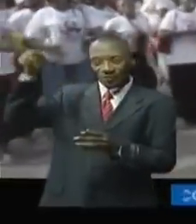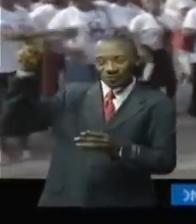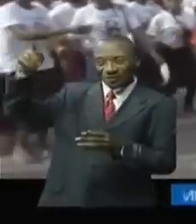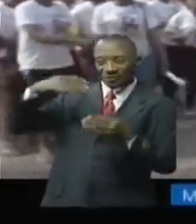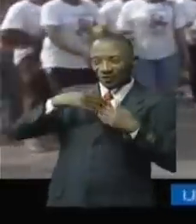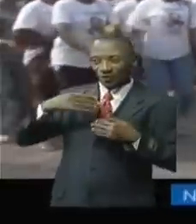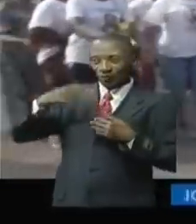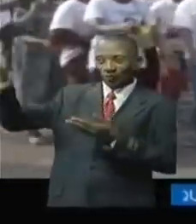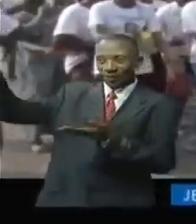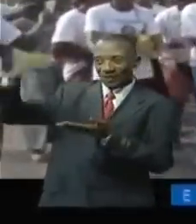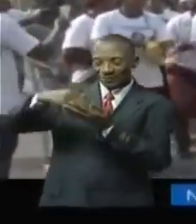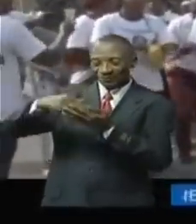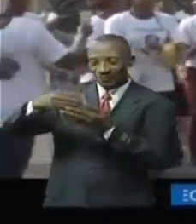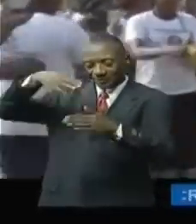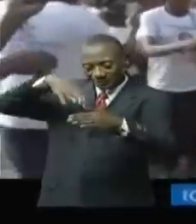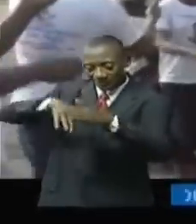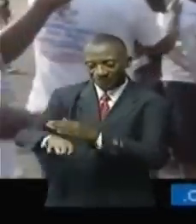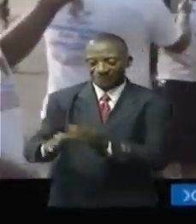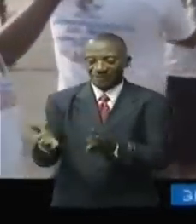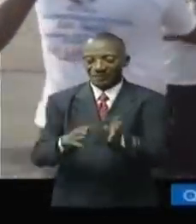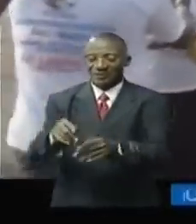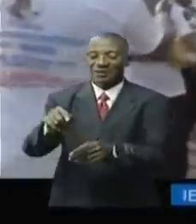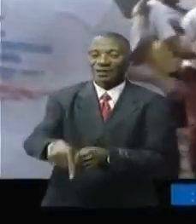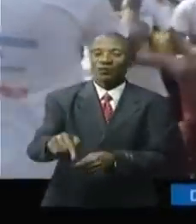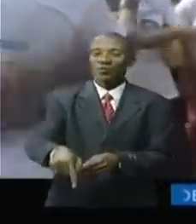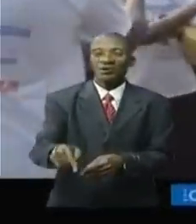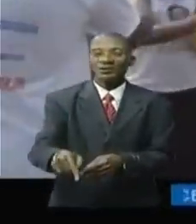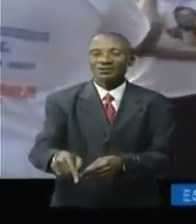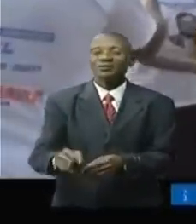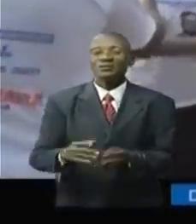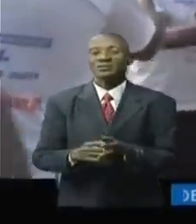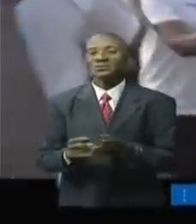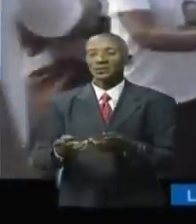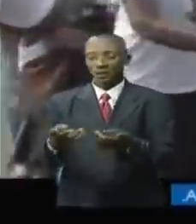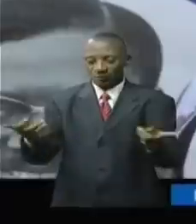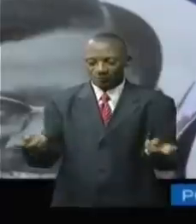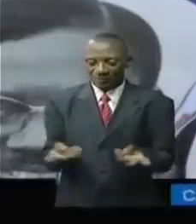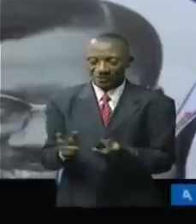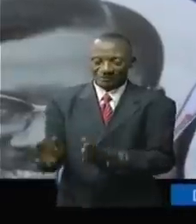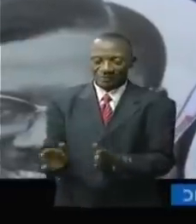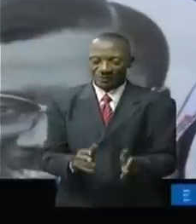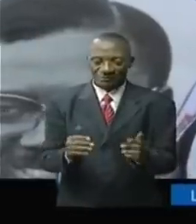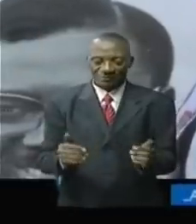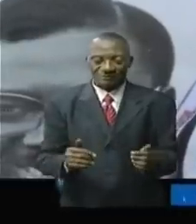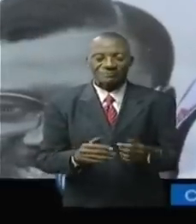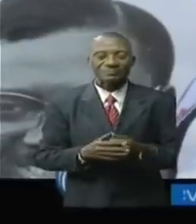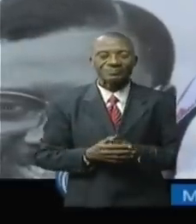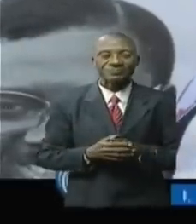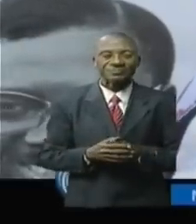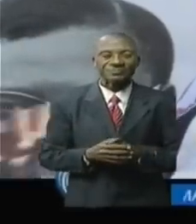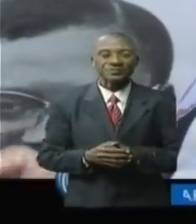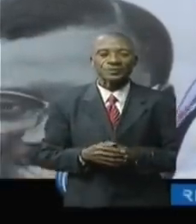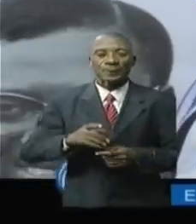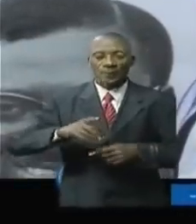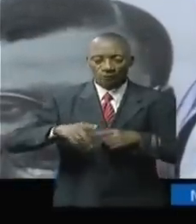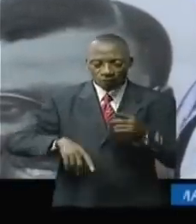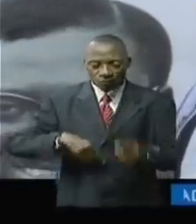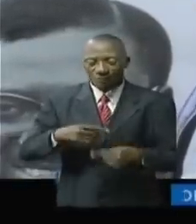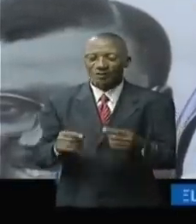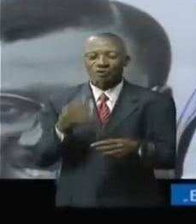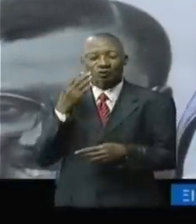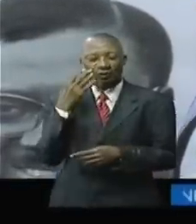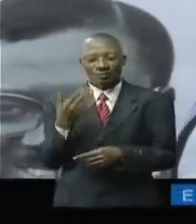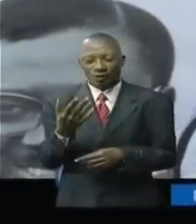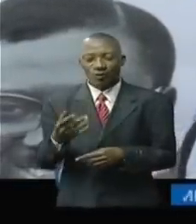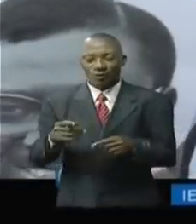de Nelson Mandela et autres grandes personnalités à travers le monde. On a commencé les funérailles aujourd'hui jusqu'au 30 juin,